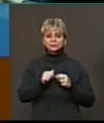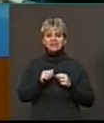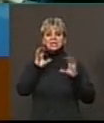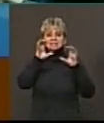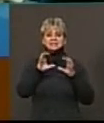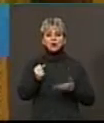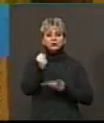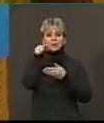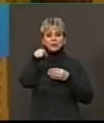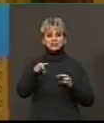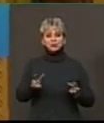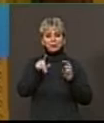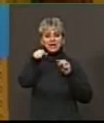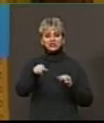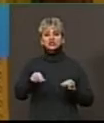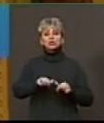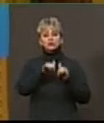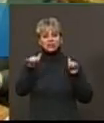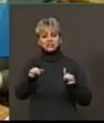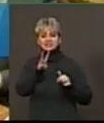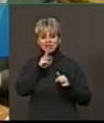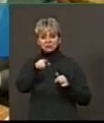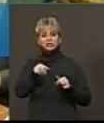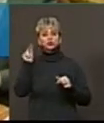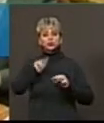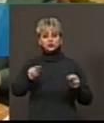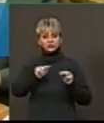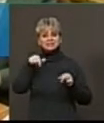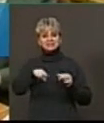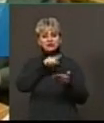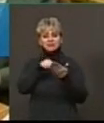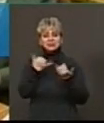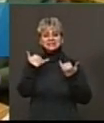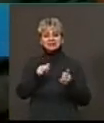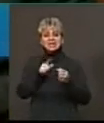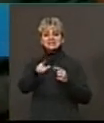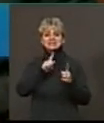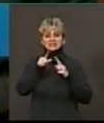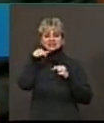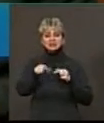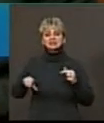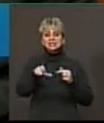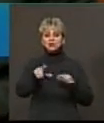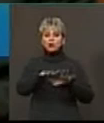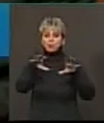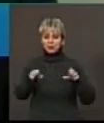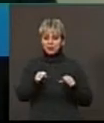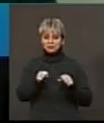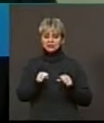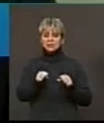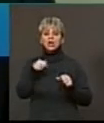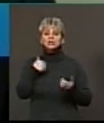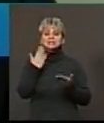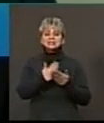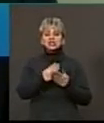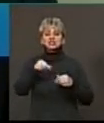Закон о поддержке погорельцев и рост зарплаты учителей. Таковы вопросы сегодняшнего внеочередного заседания Донского парламента. Здесь у